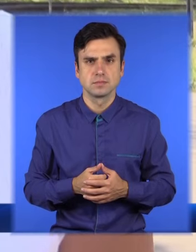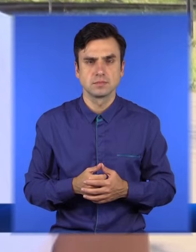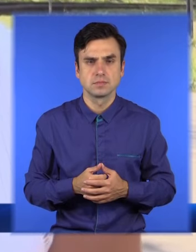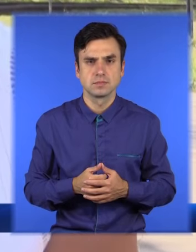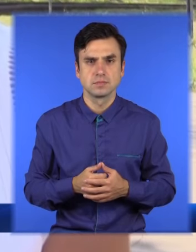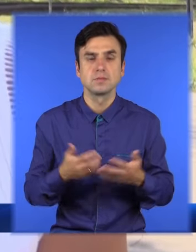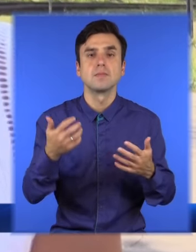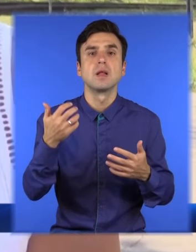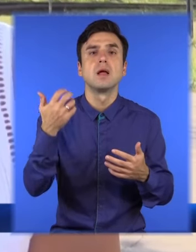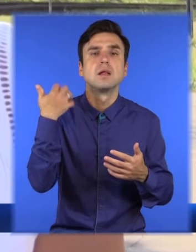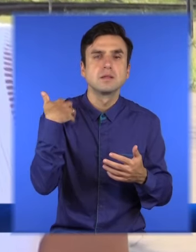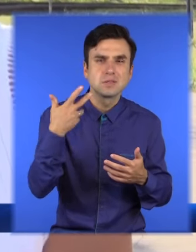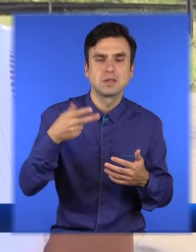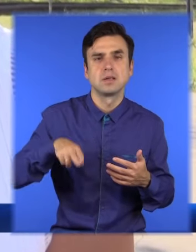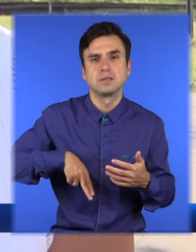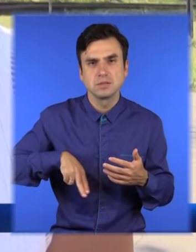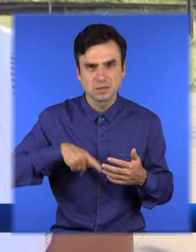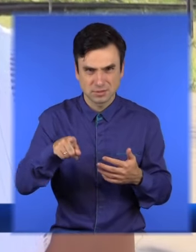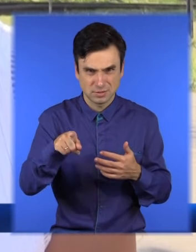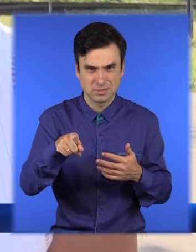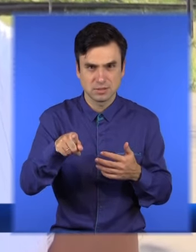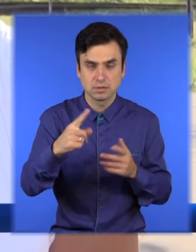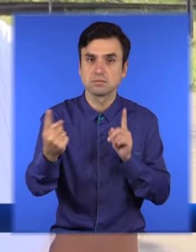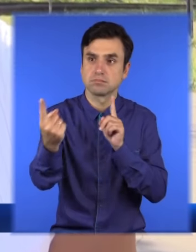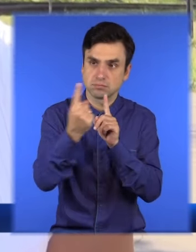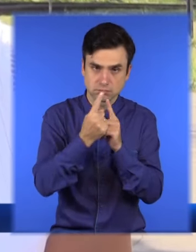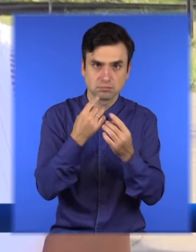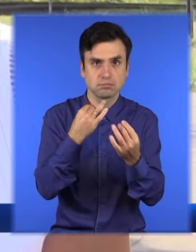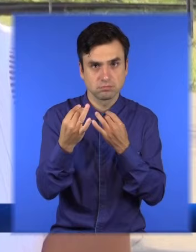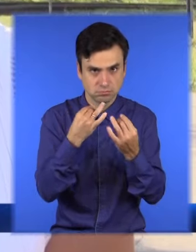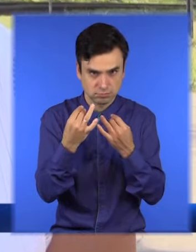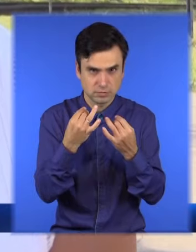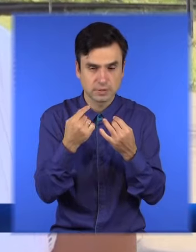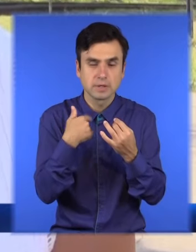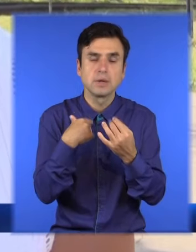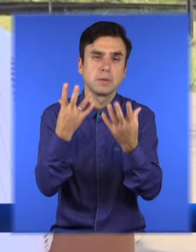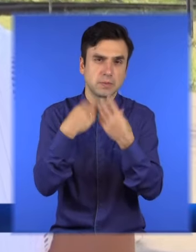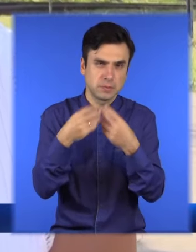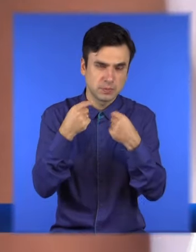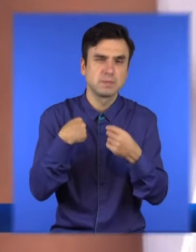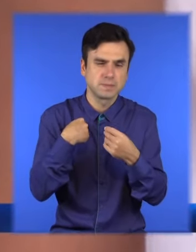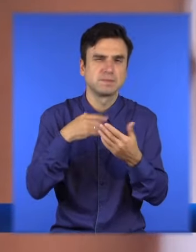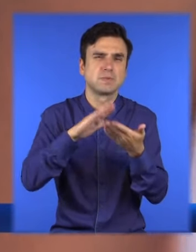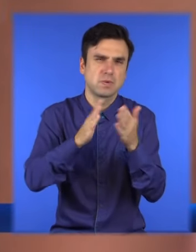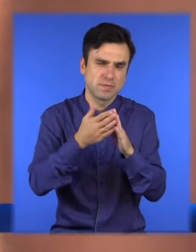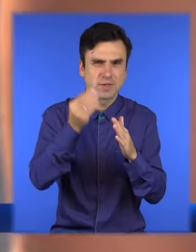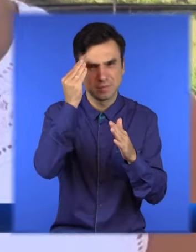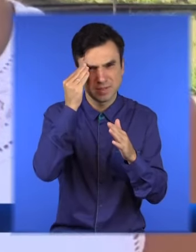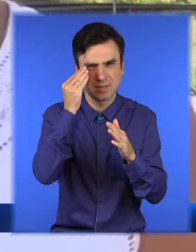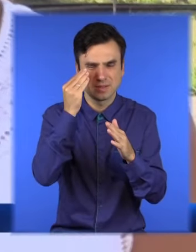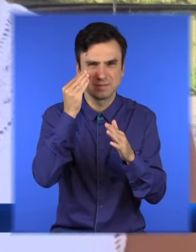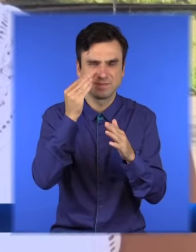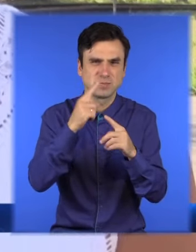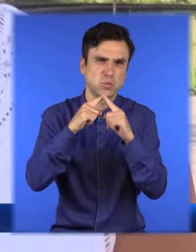руководство скоростного трамвая, директор, поговорив со мной, уже ми знайшли точки соприкосновения. Я надіюсь,